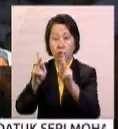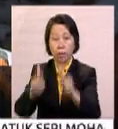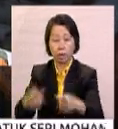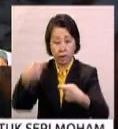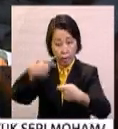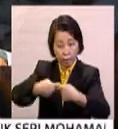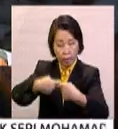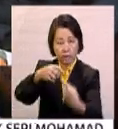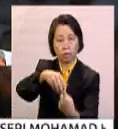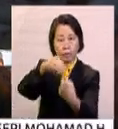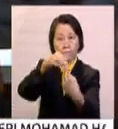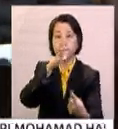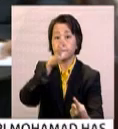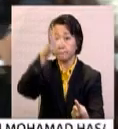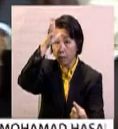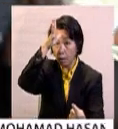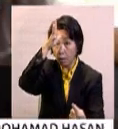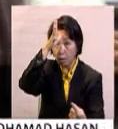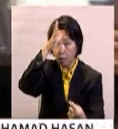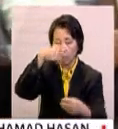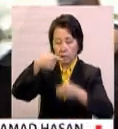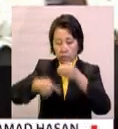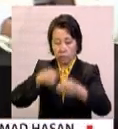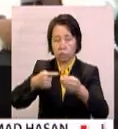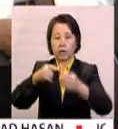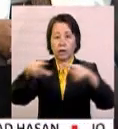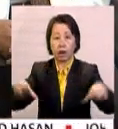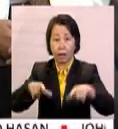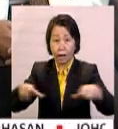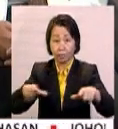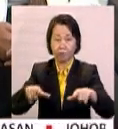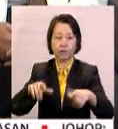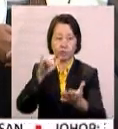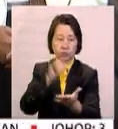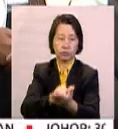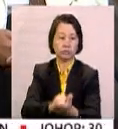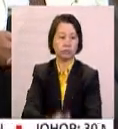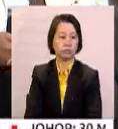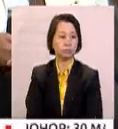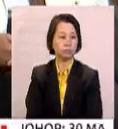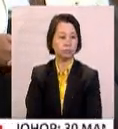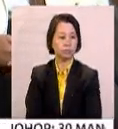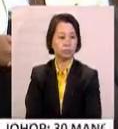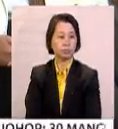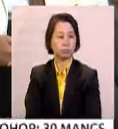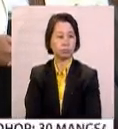berkaitan terutamanya ibu bapa mengenai pelaksanaannya.